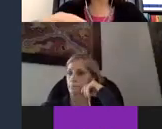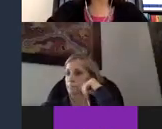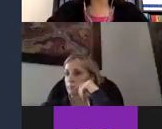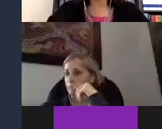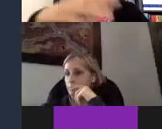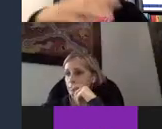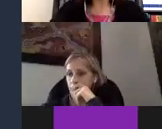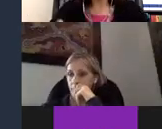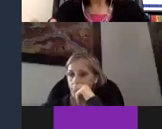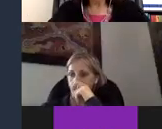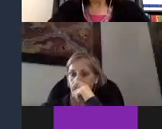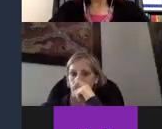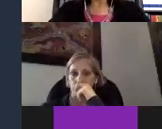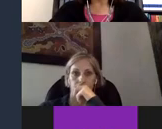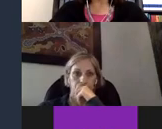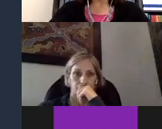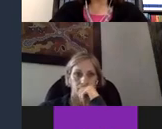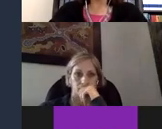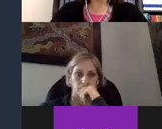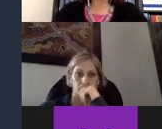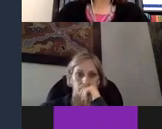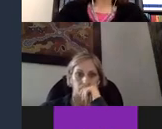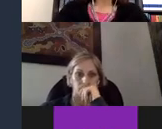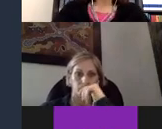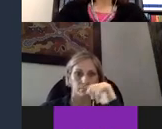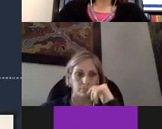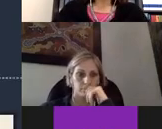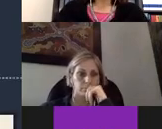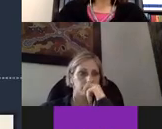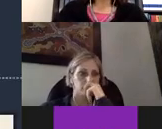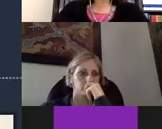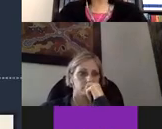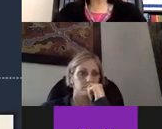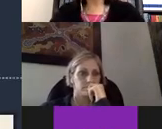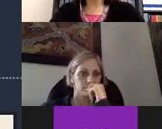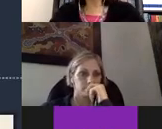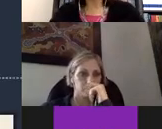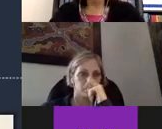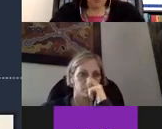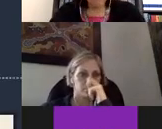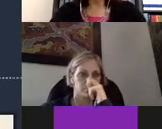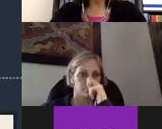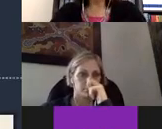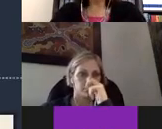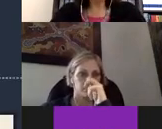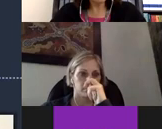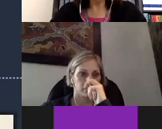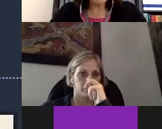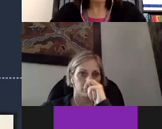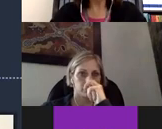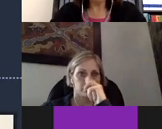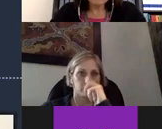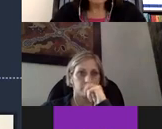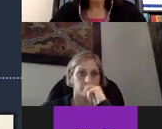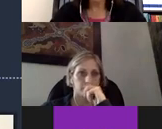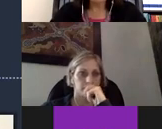rispetto a eh a tutte le altre regioni. Eh terza questione il tempo eh questo